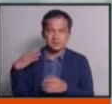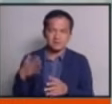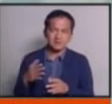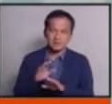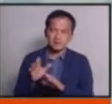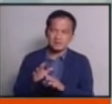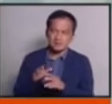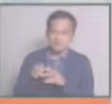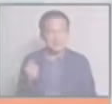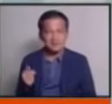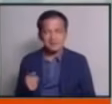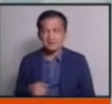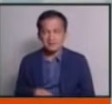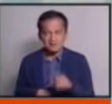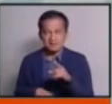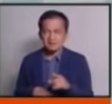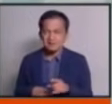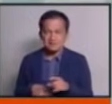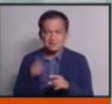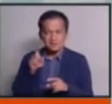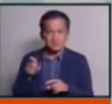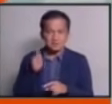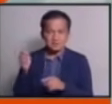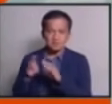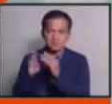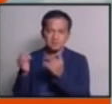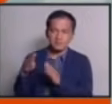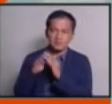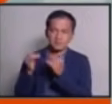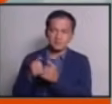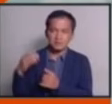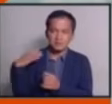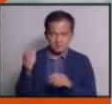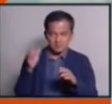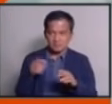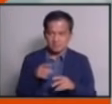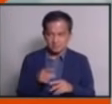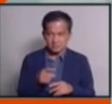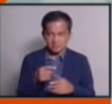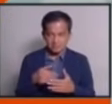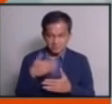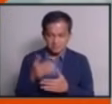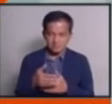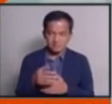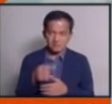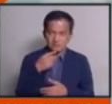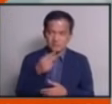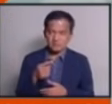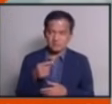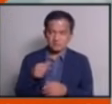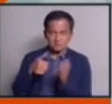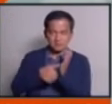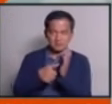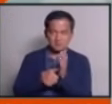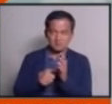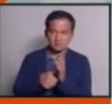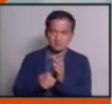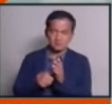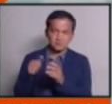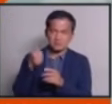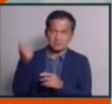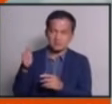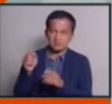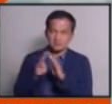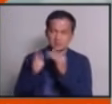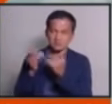sir. Eh, sa harap, sir, ibang barangay chairman na lang na halal dyan. Siguro. Sa susunod na lang, sir, eh, sabihin ko sa mga butante, mag-elect na lang ibang chairman. Wag na